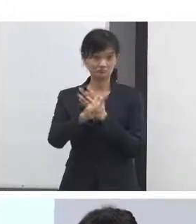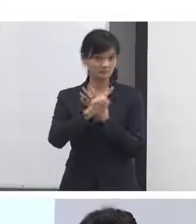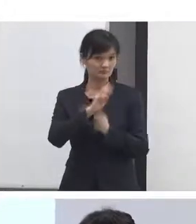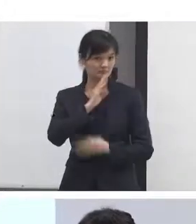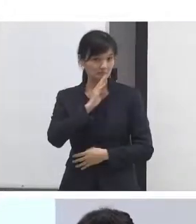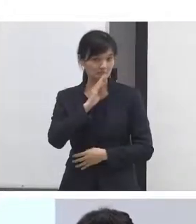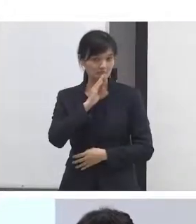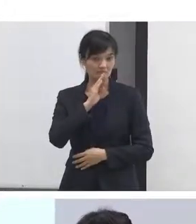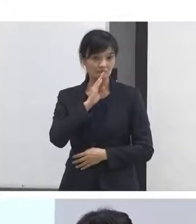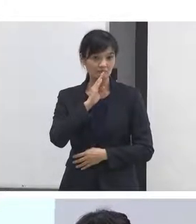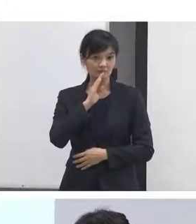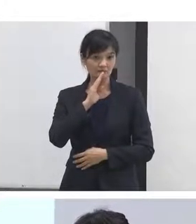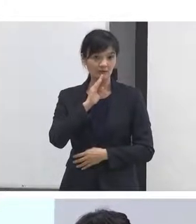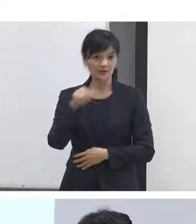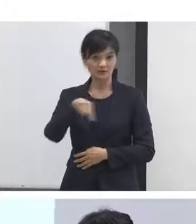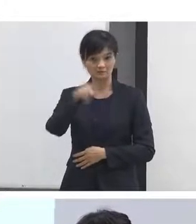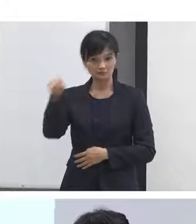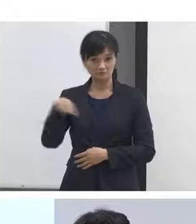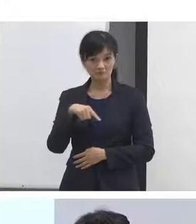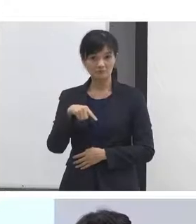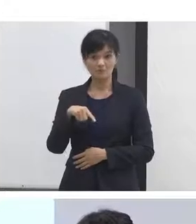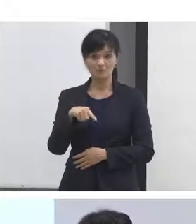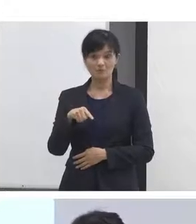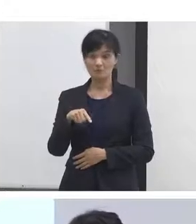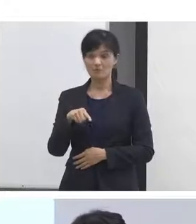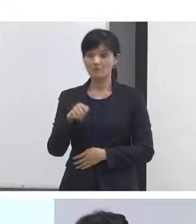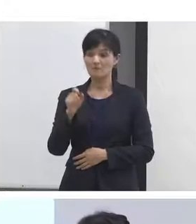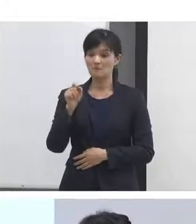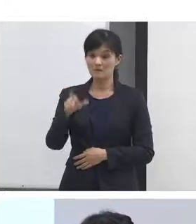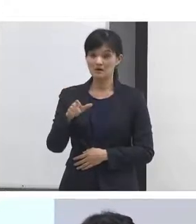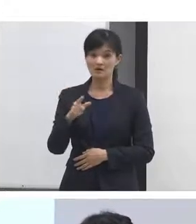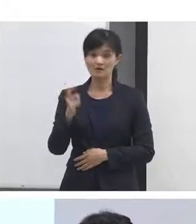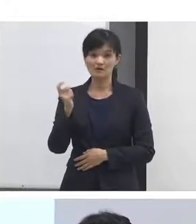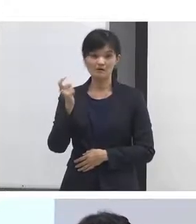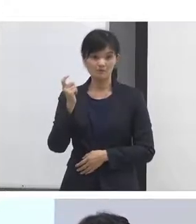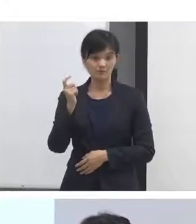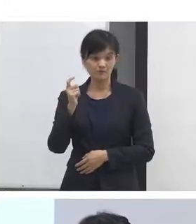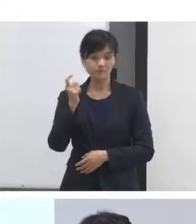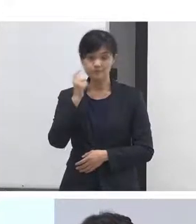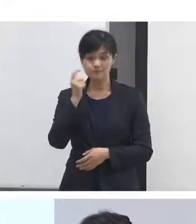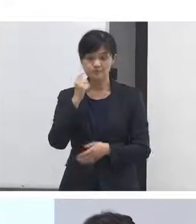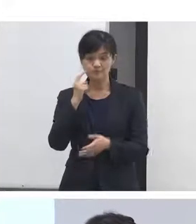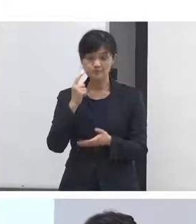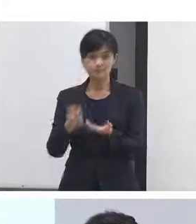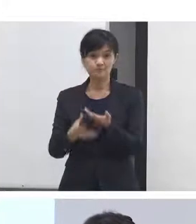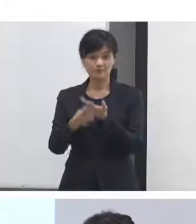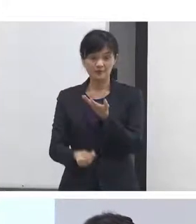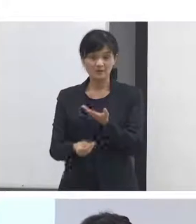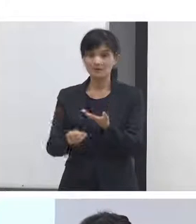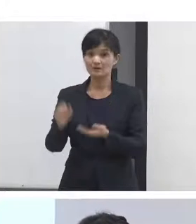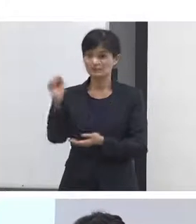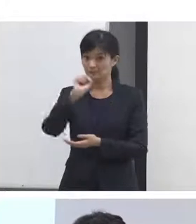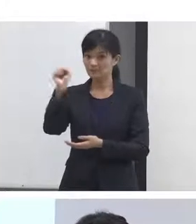以你们不能买盗，你们不能用盗版的啊，你们就是要给钱要买东西，然后